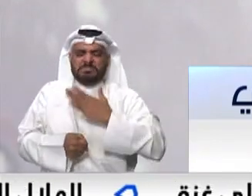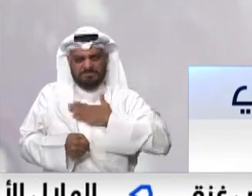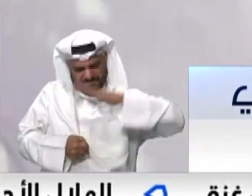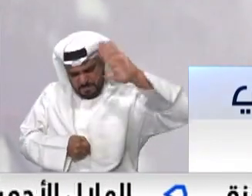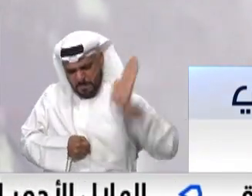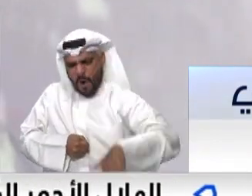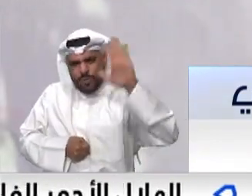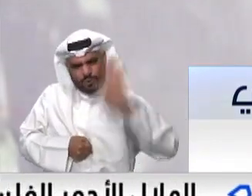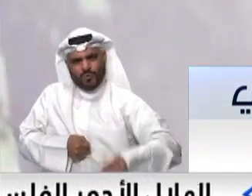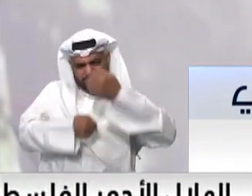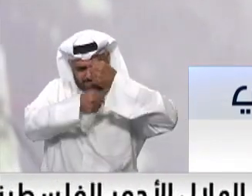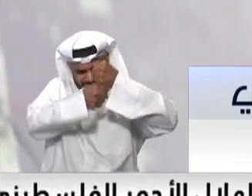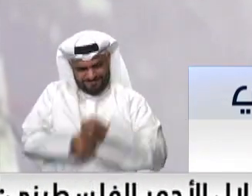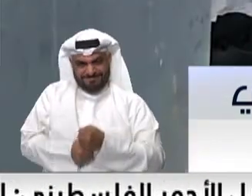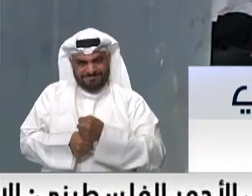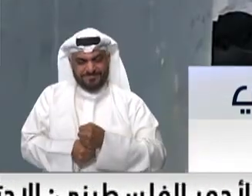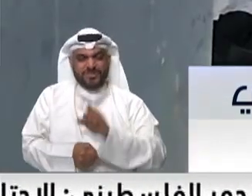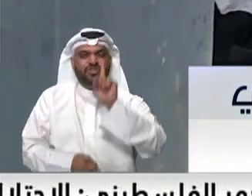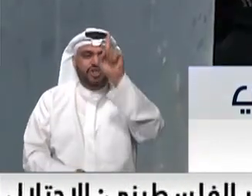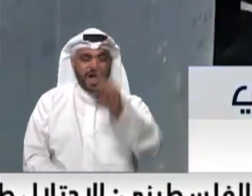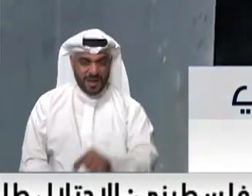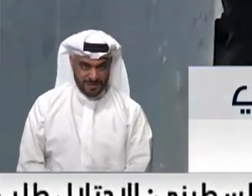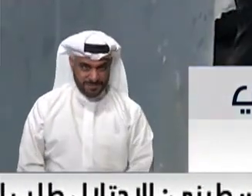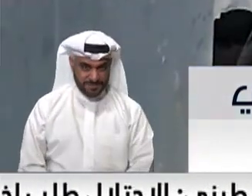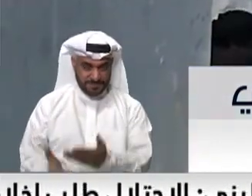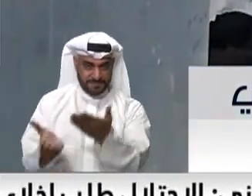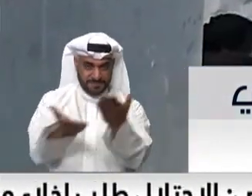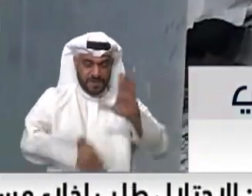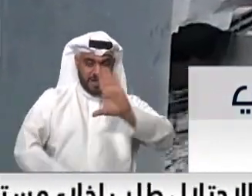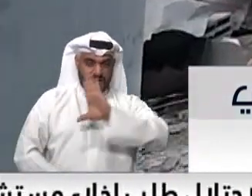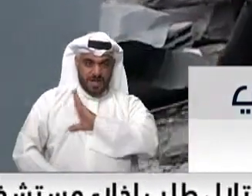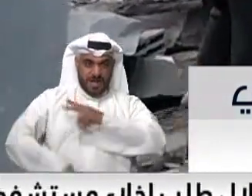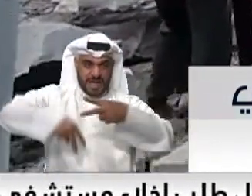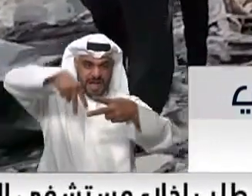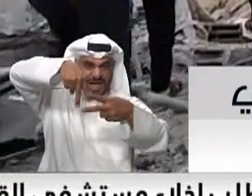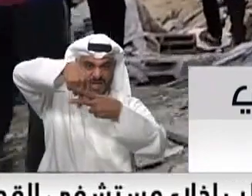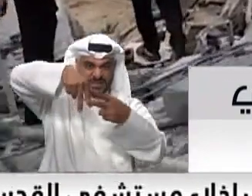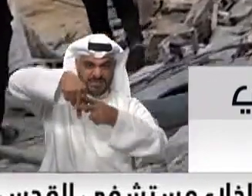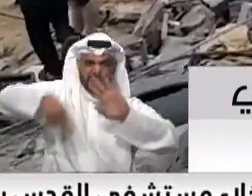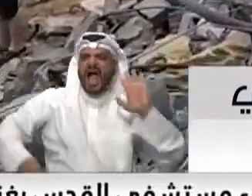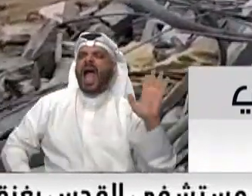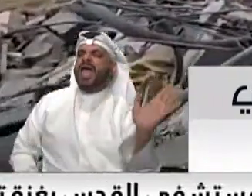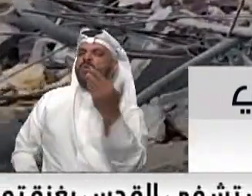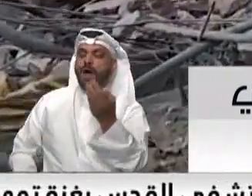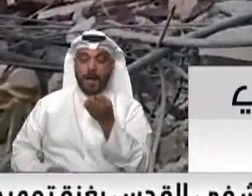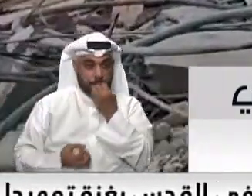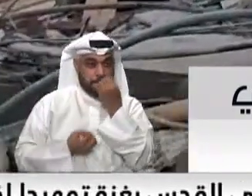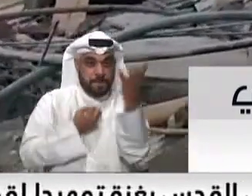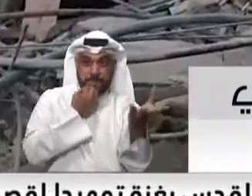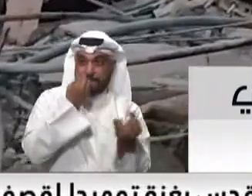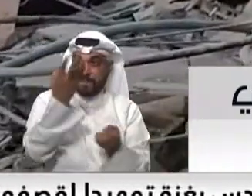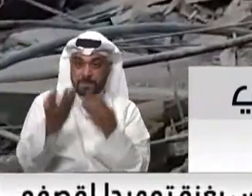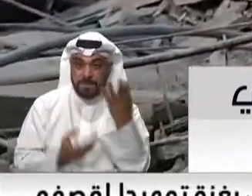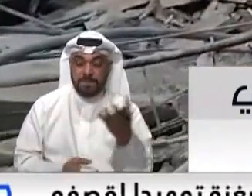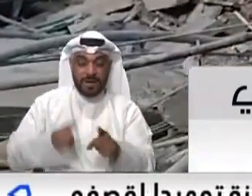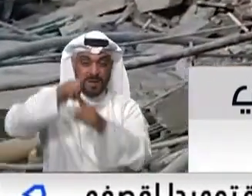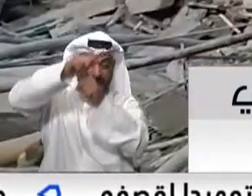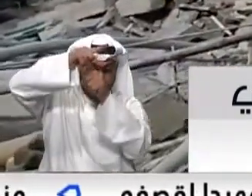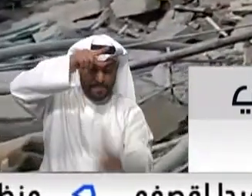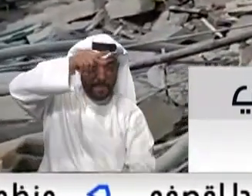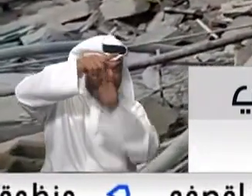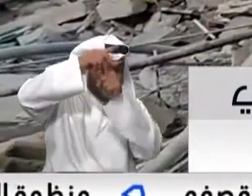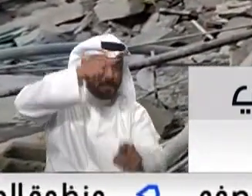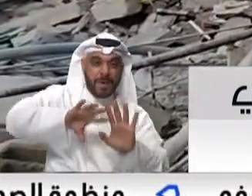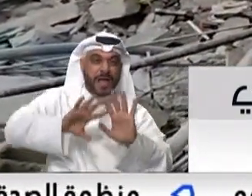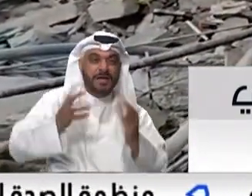فلسطين، سنظل باقين إن شاء الله. جيش الاحتلال سعى إلى كبت أي صوت يصدح بالحق، فالقصف الإسرائيلي دمر